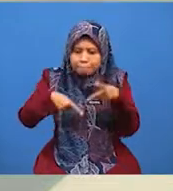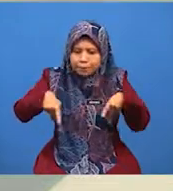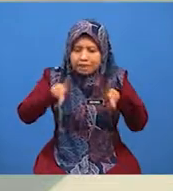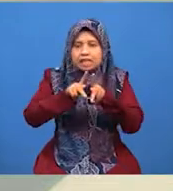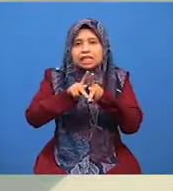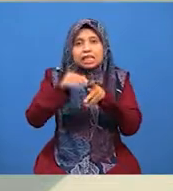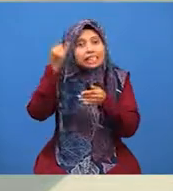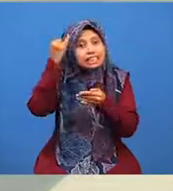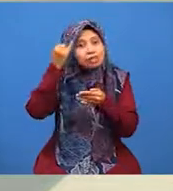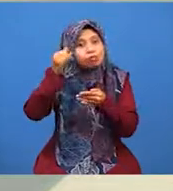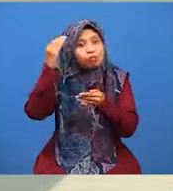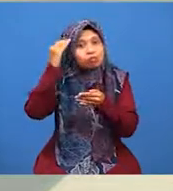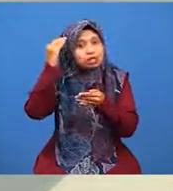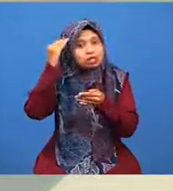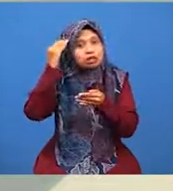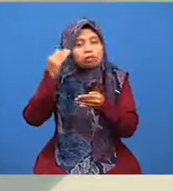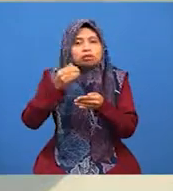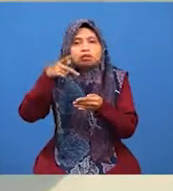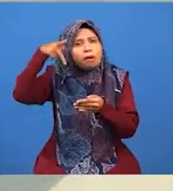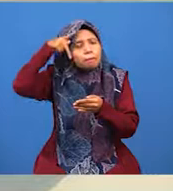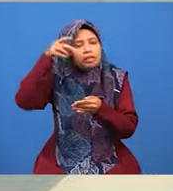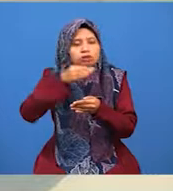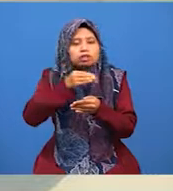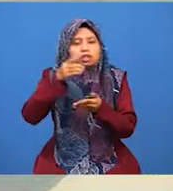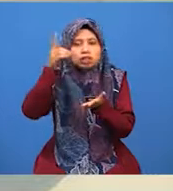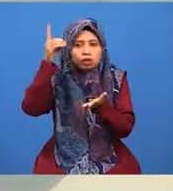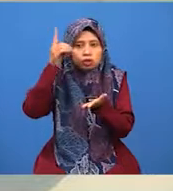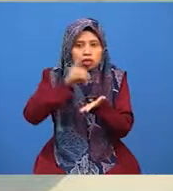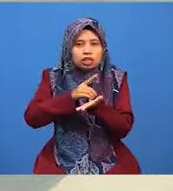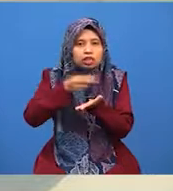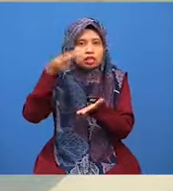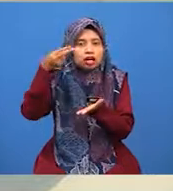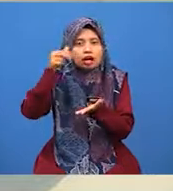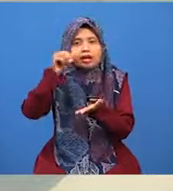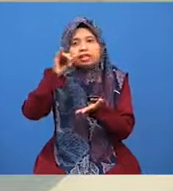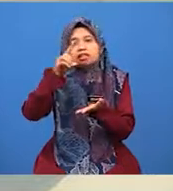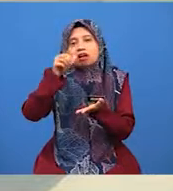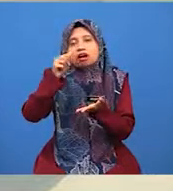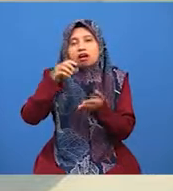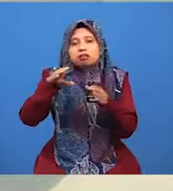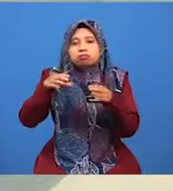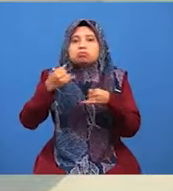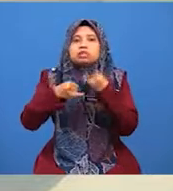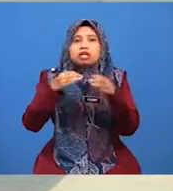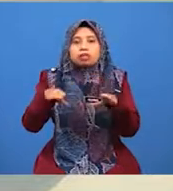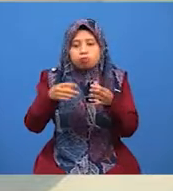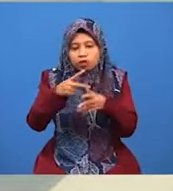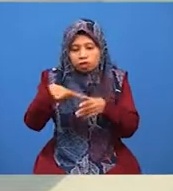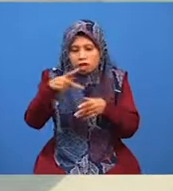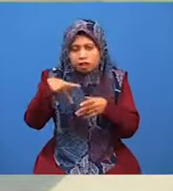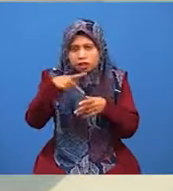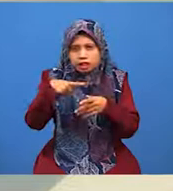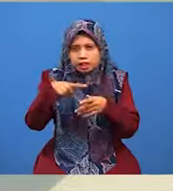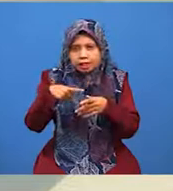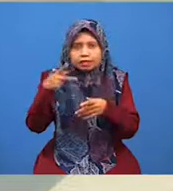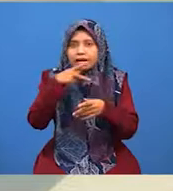ilmu pengetahuan. Parjo dan Dr. Haida berjaya membuat kajian tentang khasiat tapai